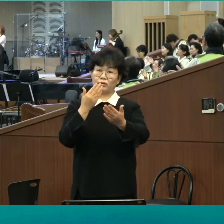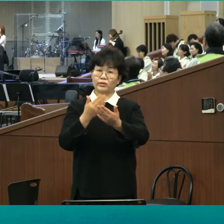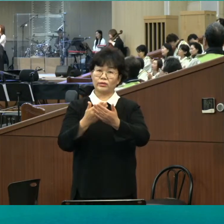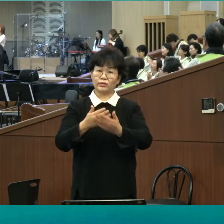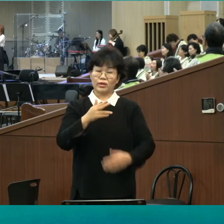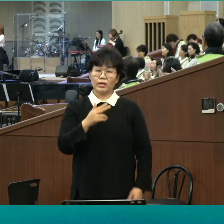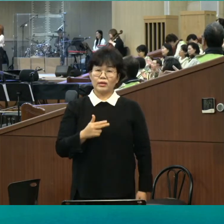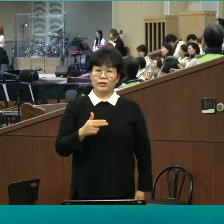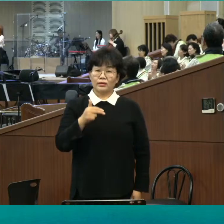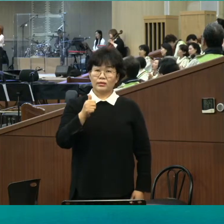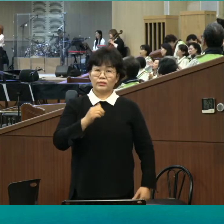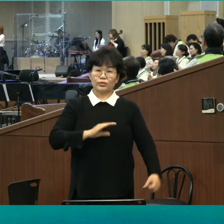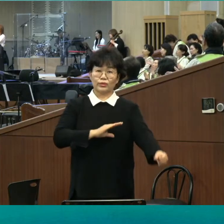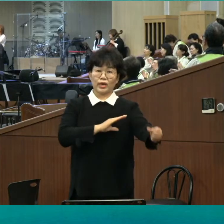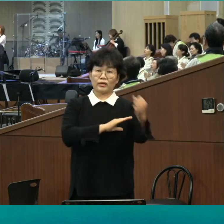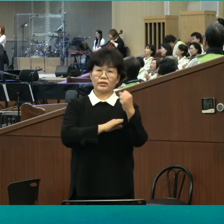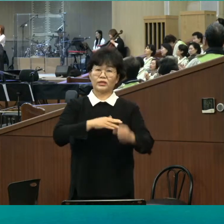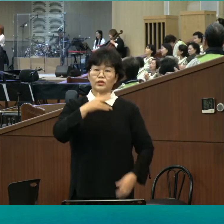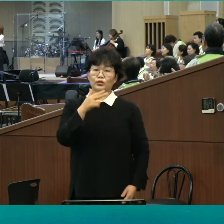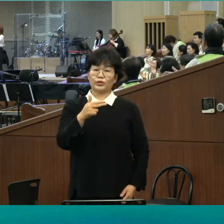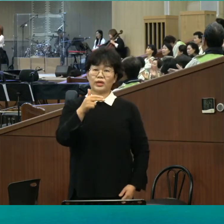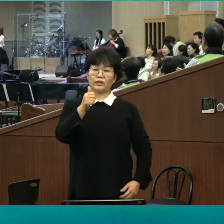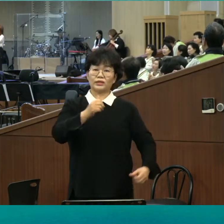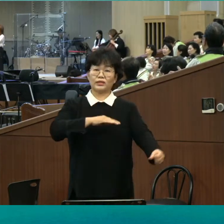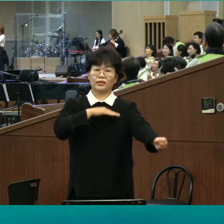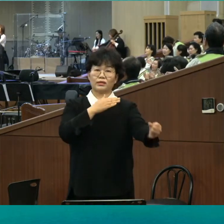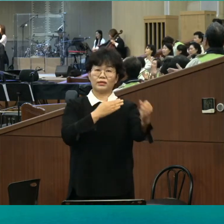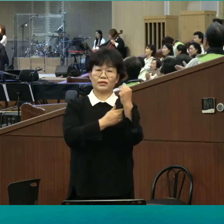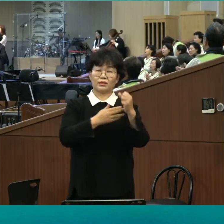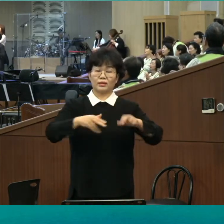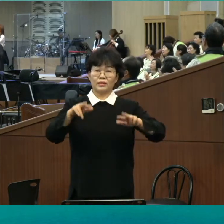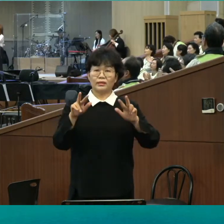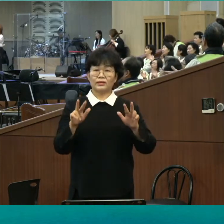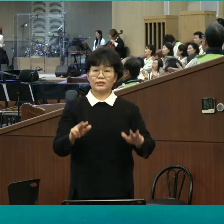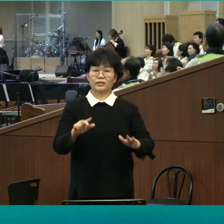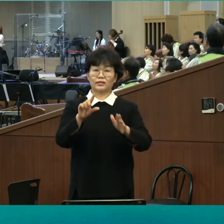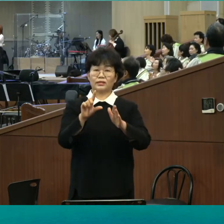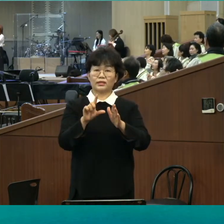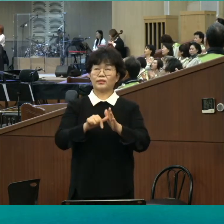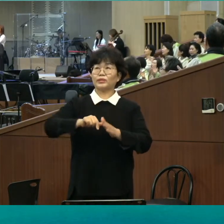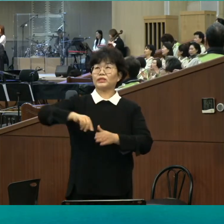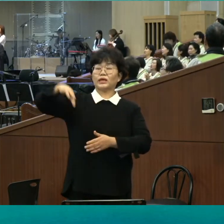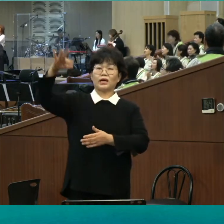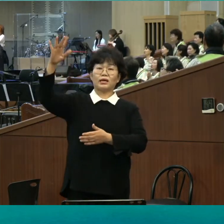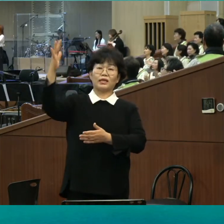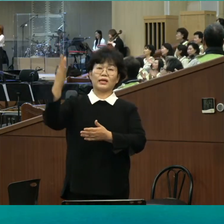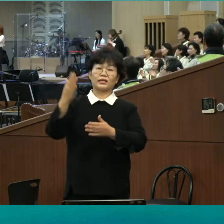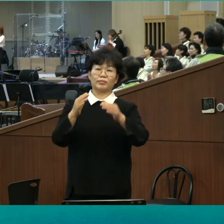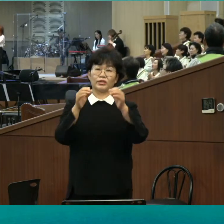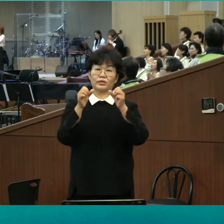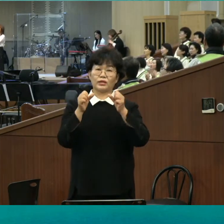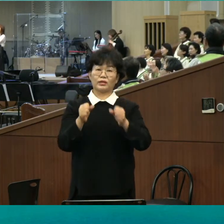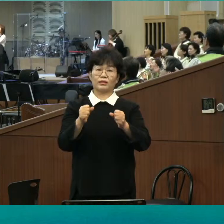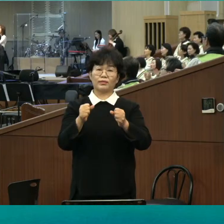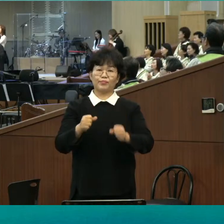주의 권세 주의 권세 주의 능력 지금 이 시간